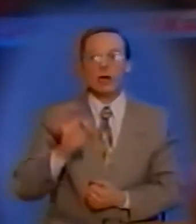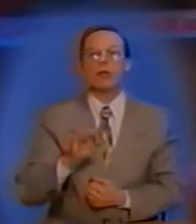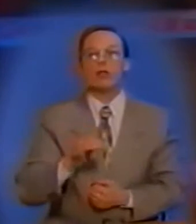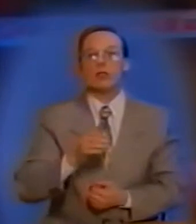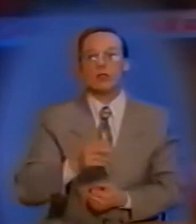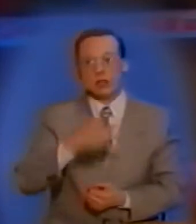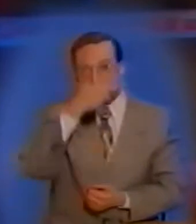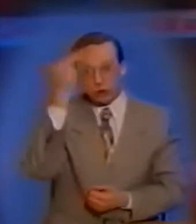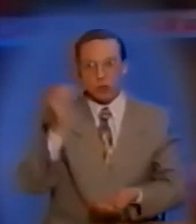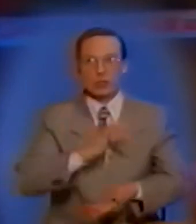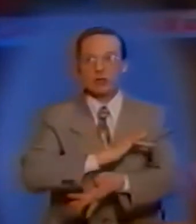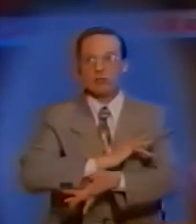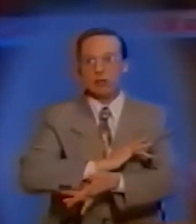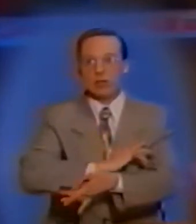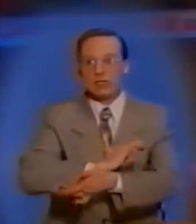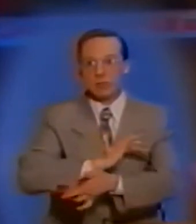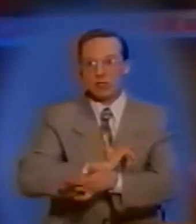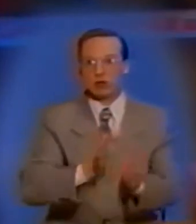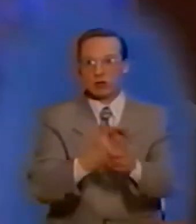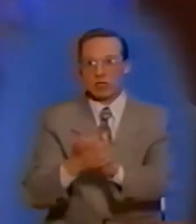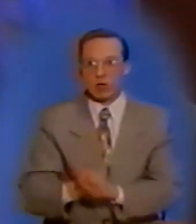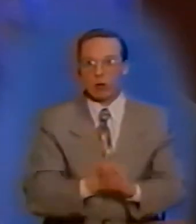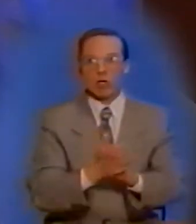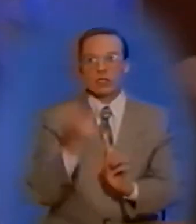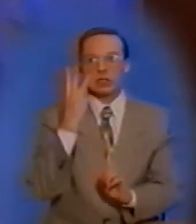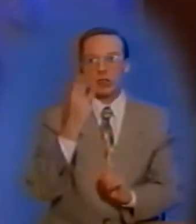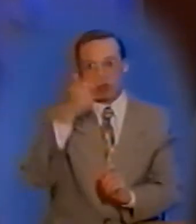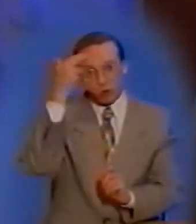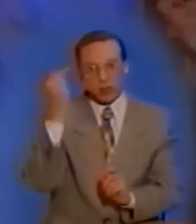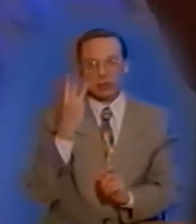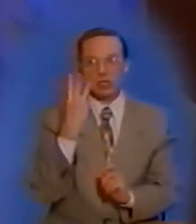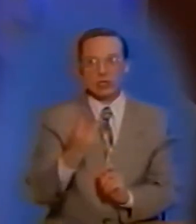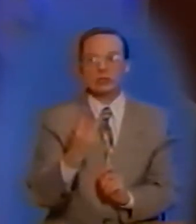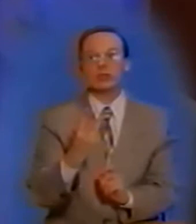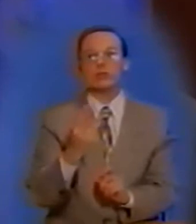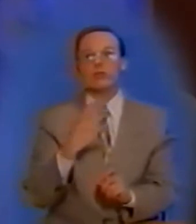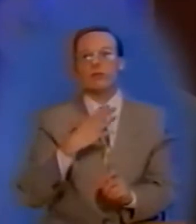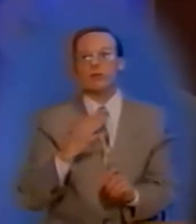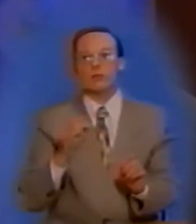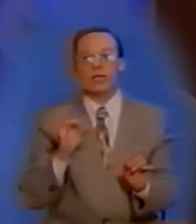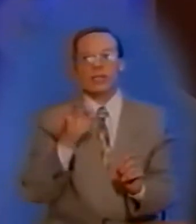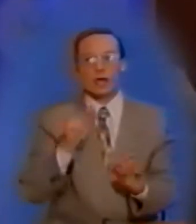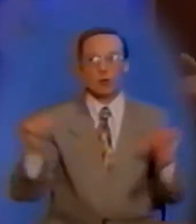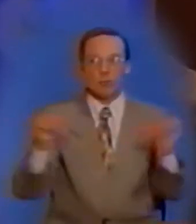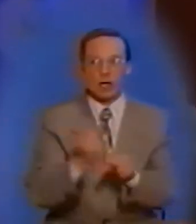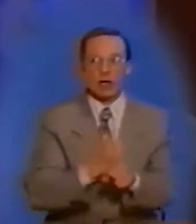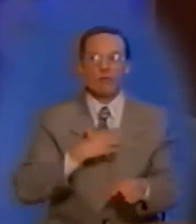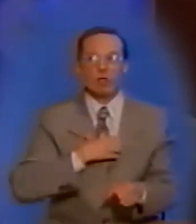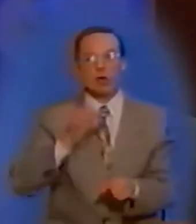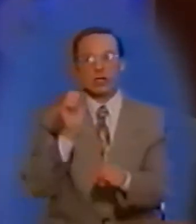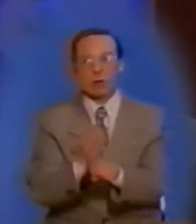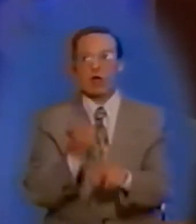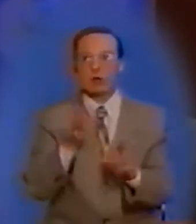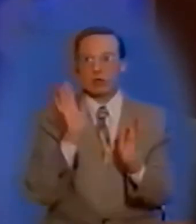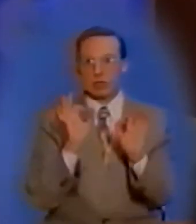organizacija. Taip pat Kaune bent 3 gėjų barai, Vilniuje, Klaipėdoj. Atrodytų, jūs galite